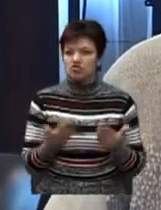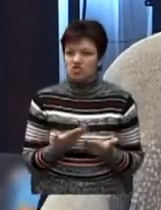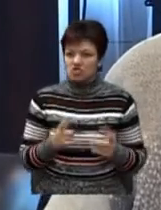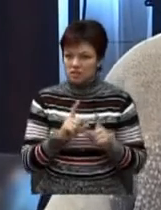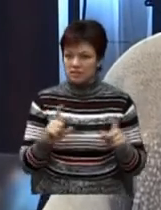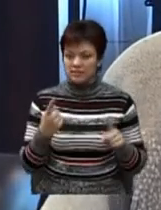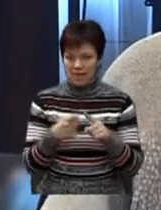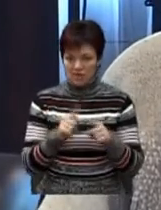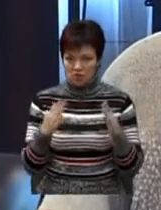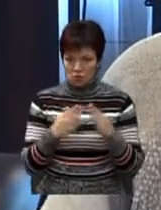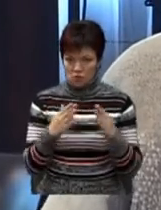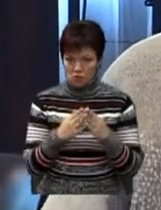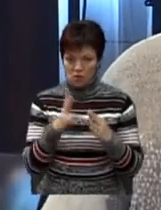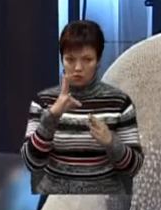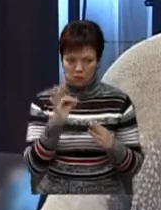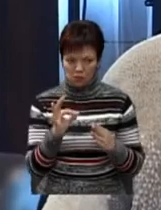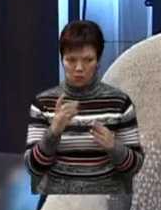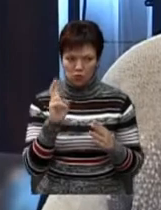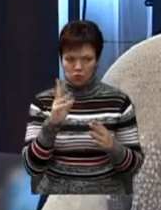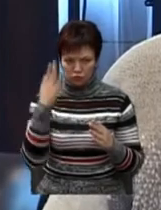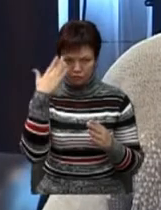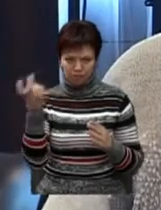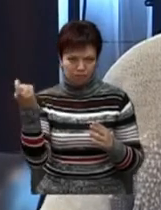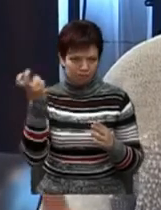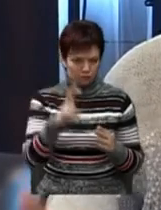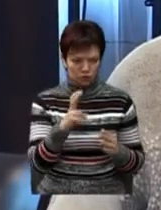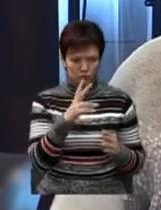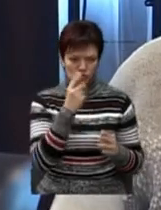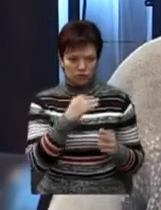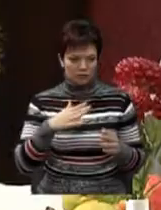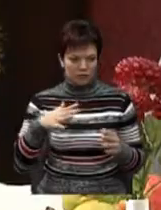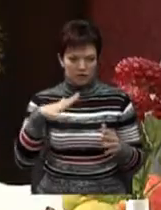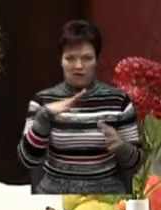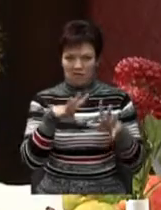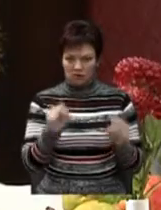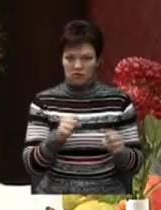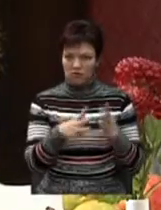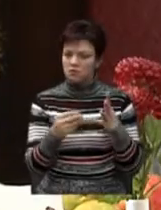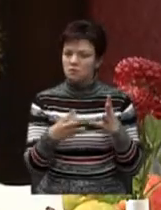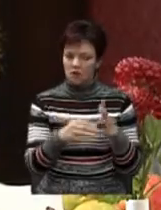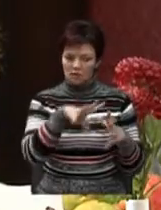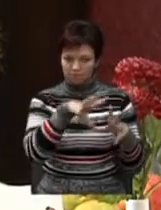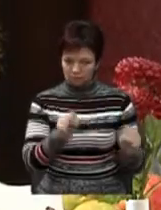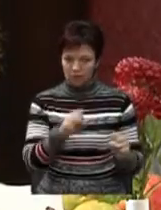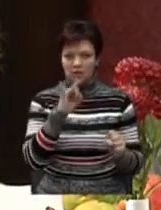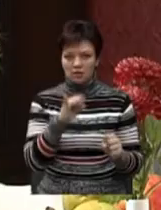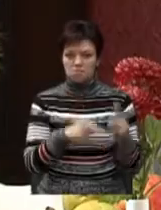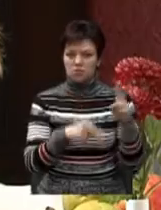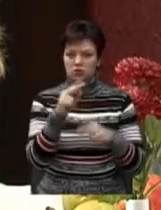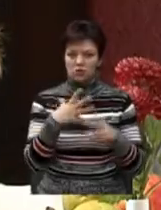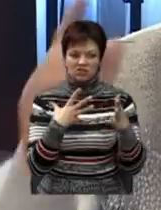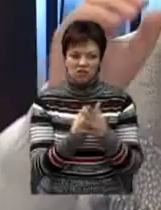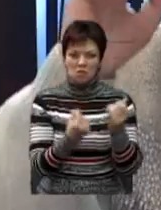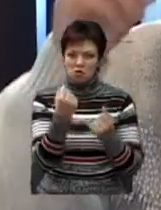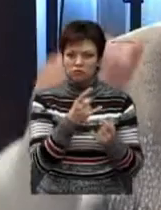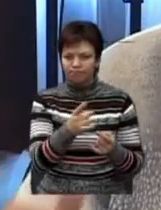какие-то дельцы и устроили там подпольную парковку. Вот, писали письмо и на имя Шуфрича,